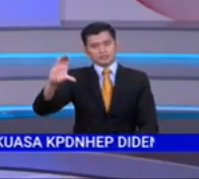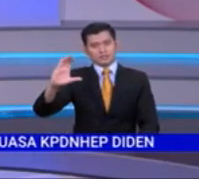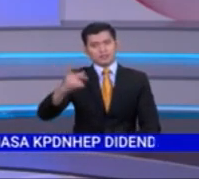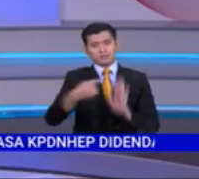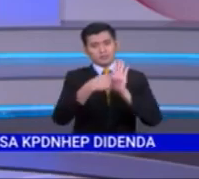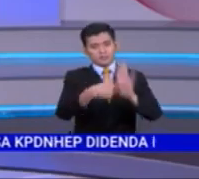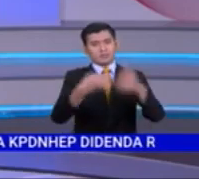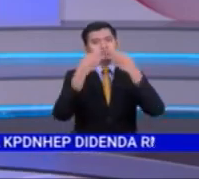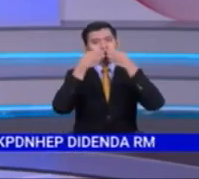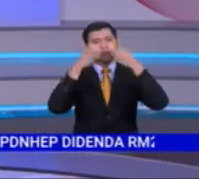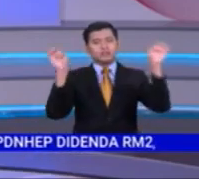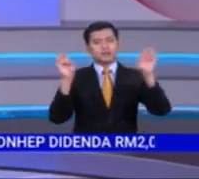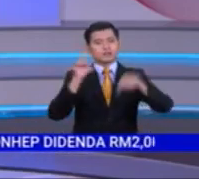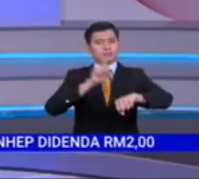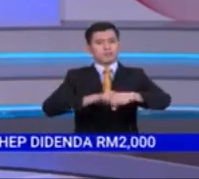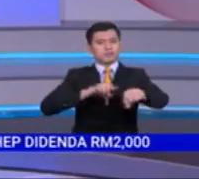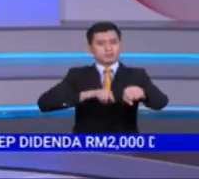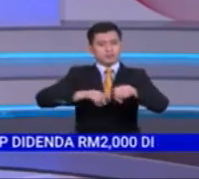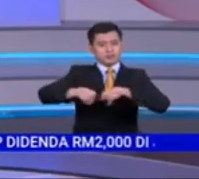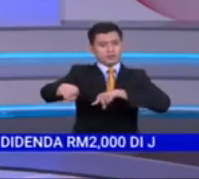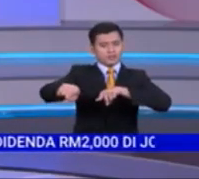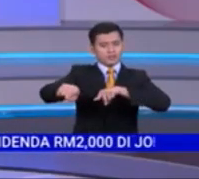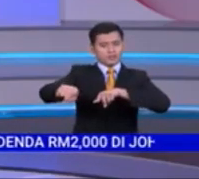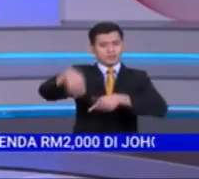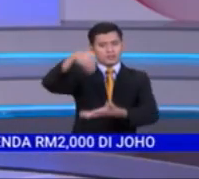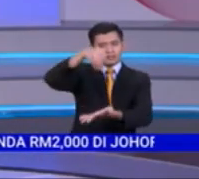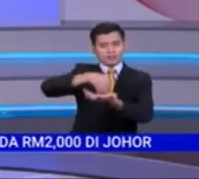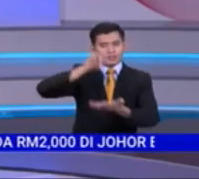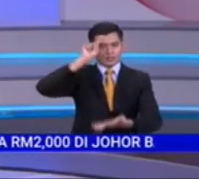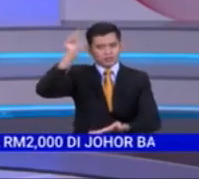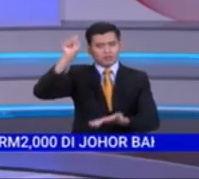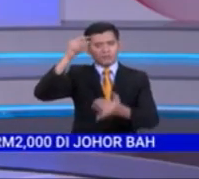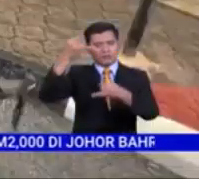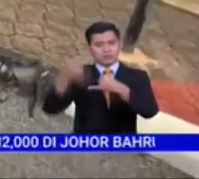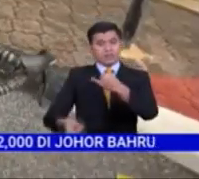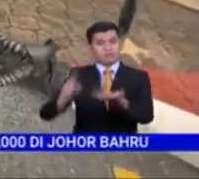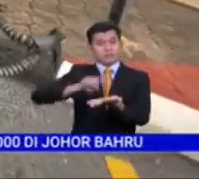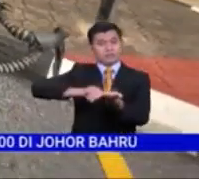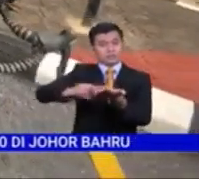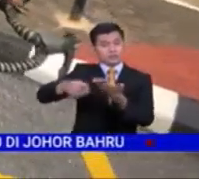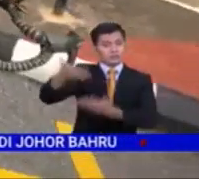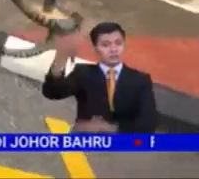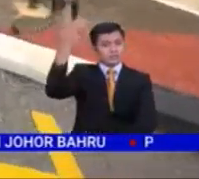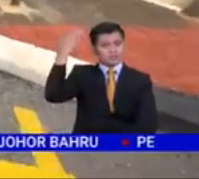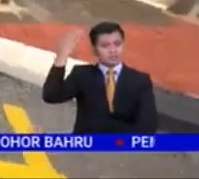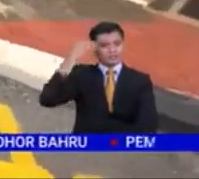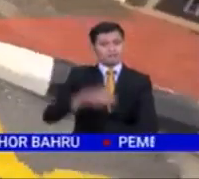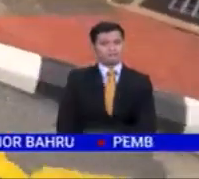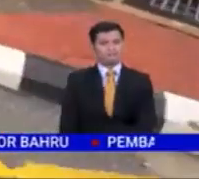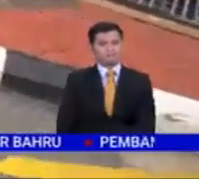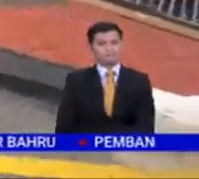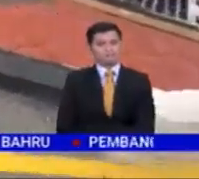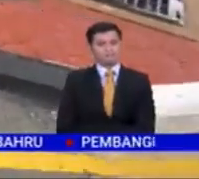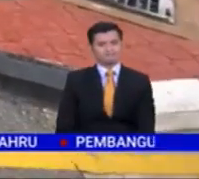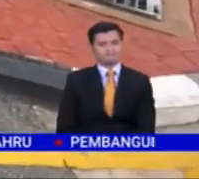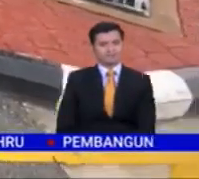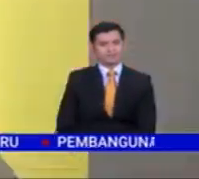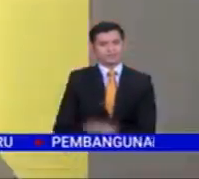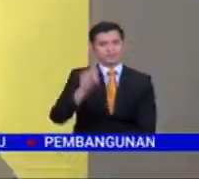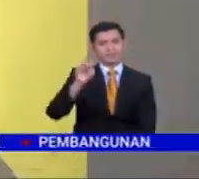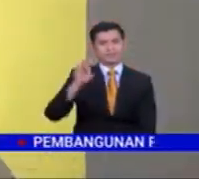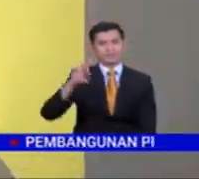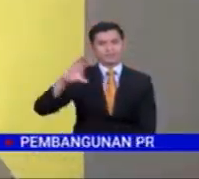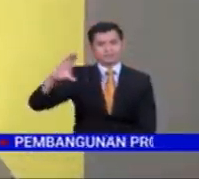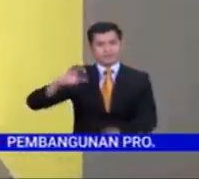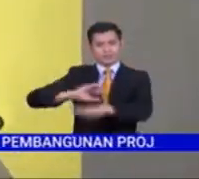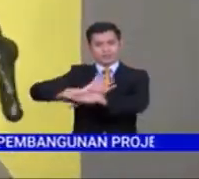ketika perlumbaan Tua Gateh di Terenong yang berakhir minggu lalu. TRC yang telah